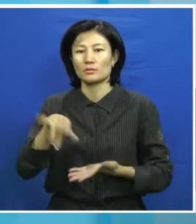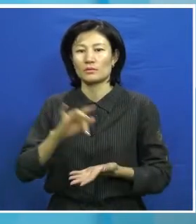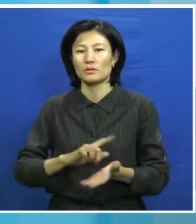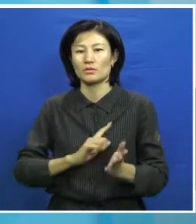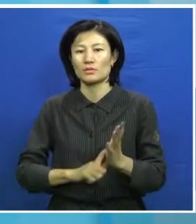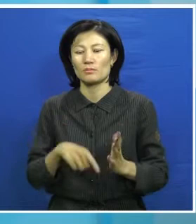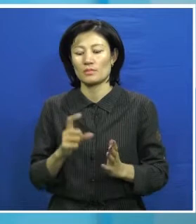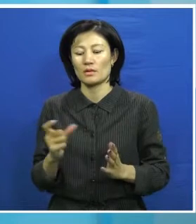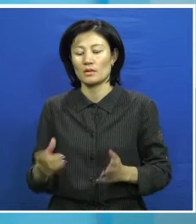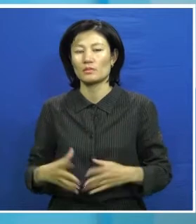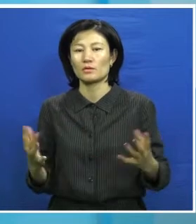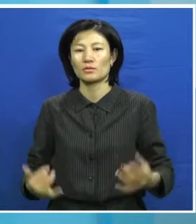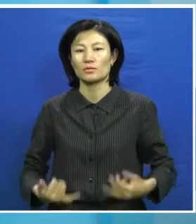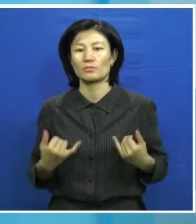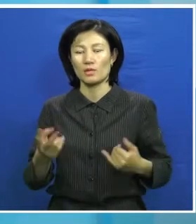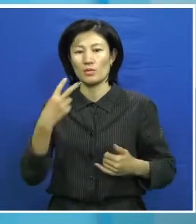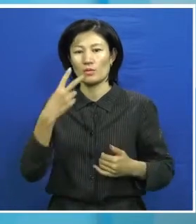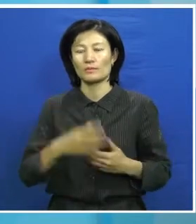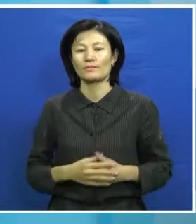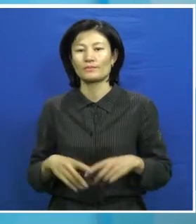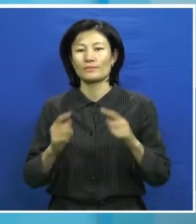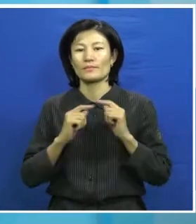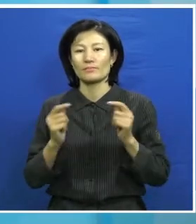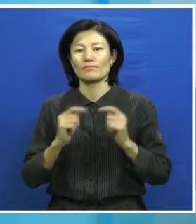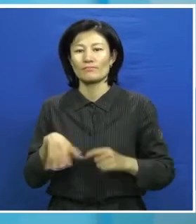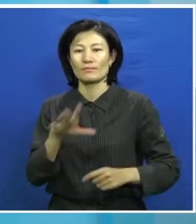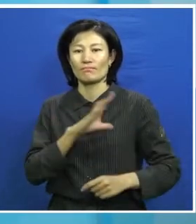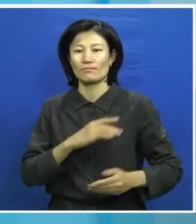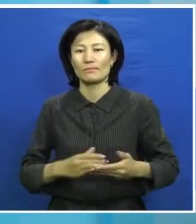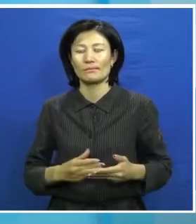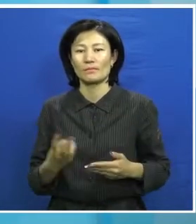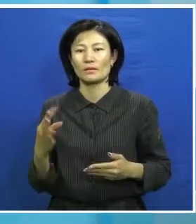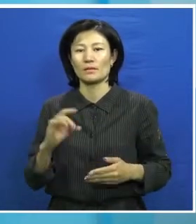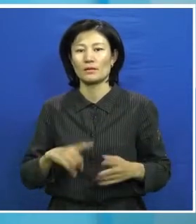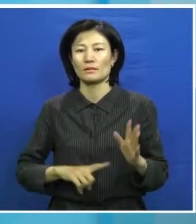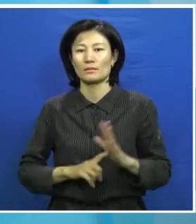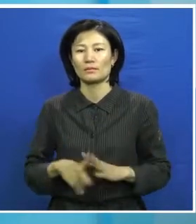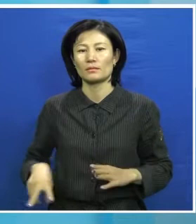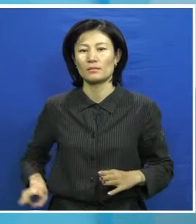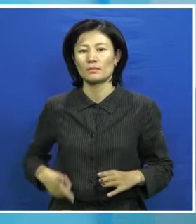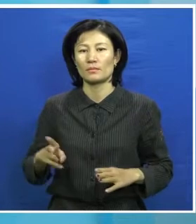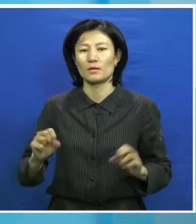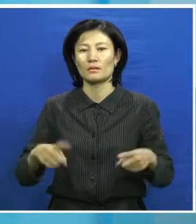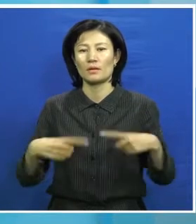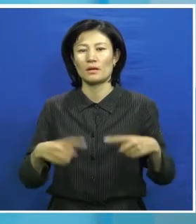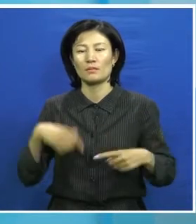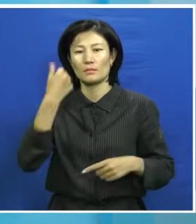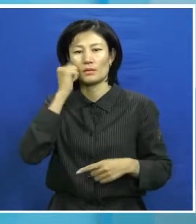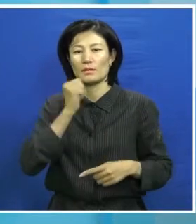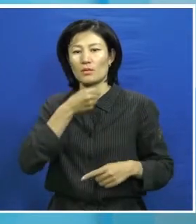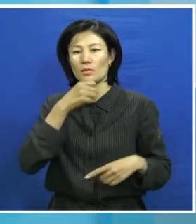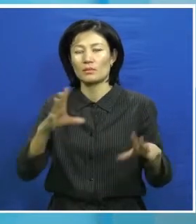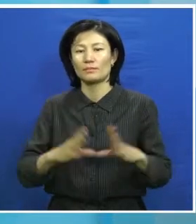астам ардагеріне құрмет көрсетіліп, сыйлықтар тарту етілді. Шаһар басшысы Мұрат Әйтенов әрбір қарияның